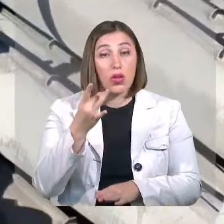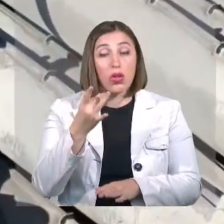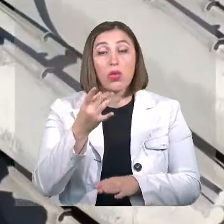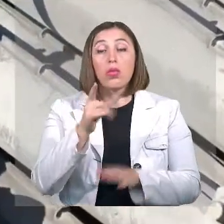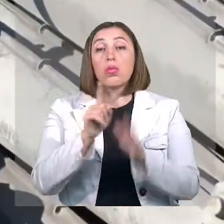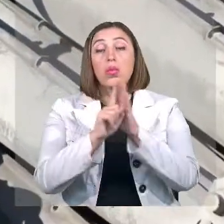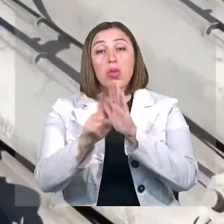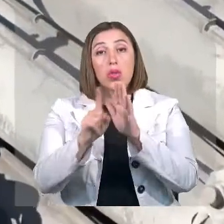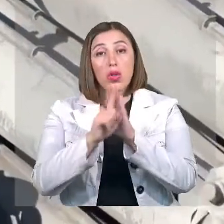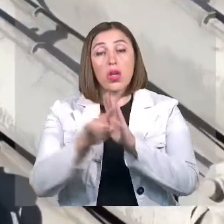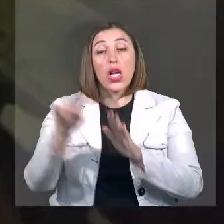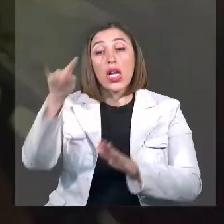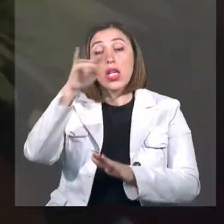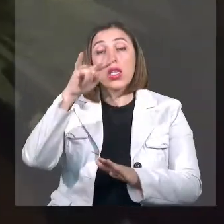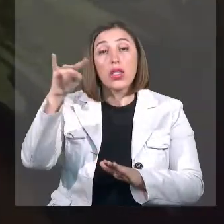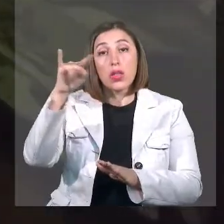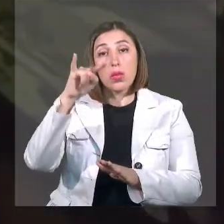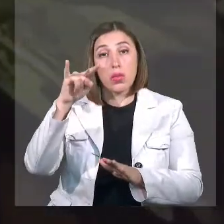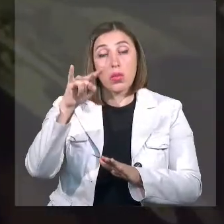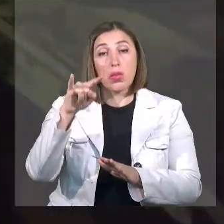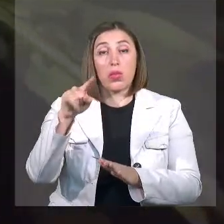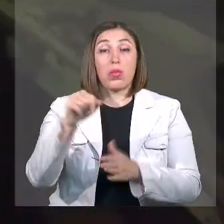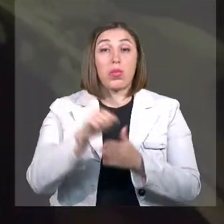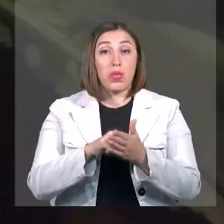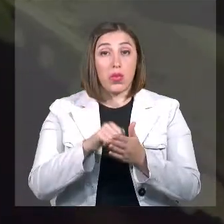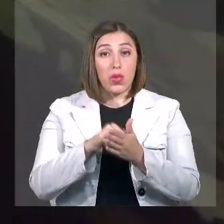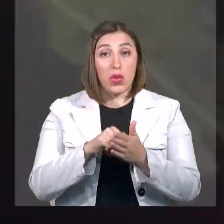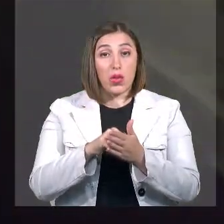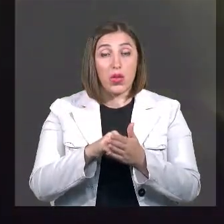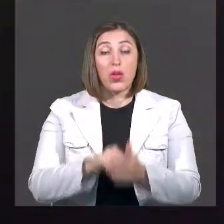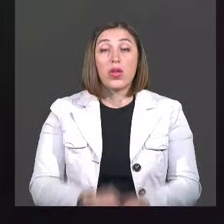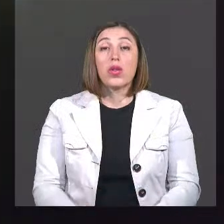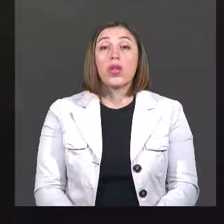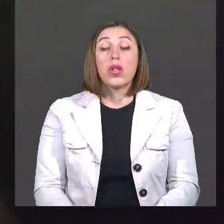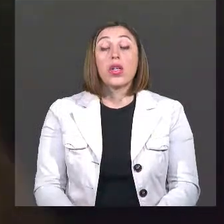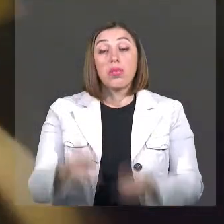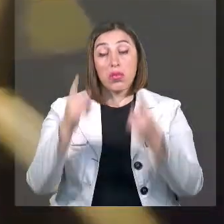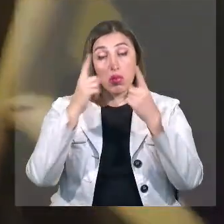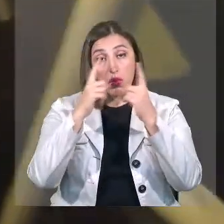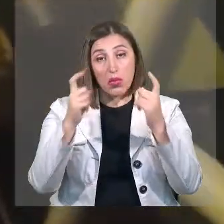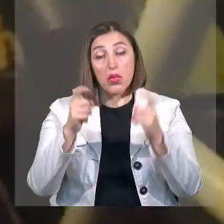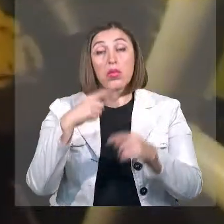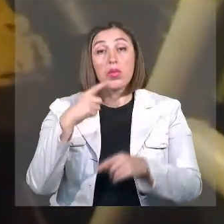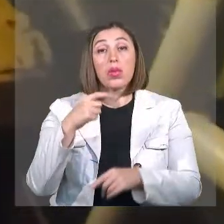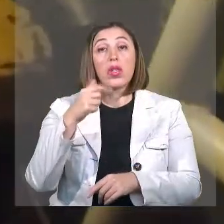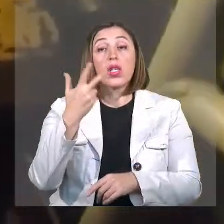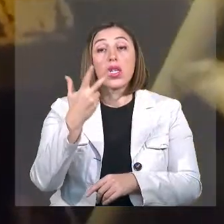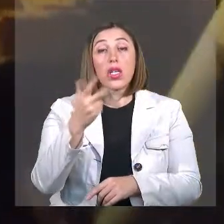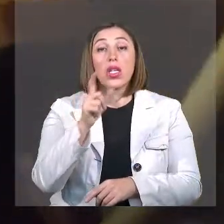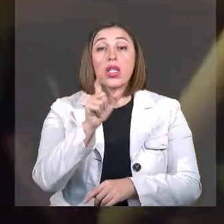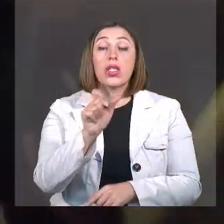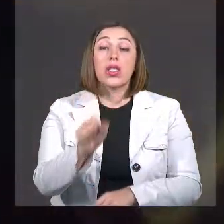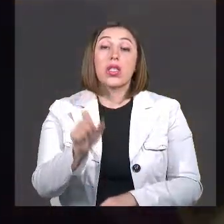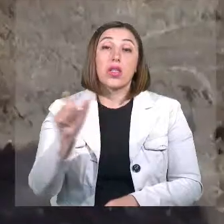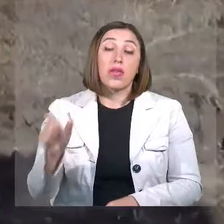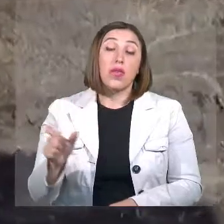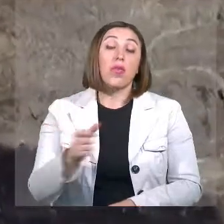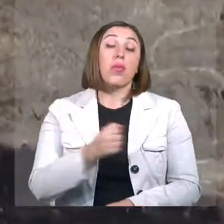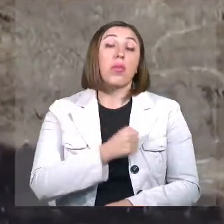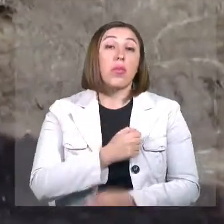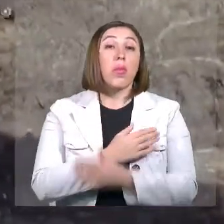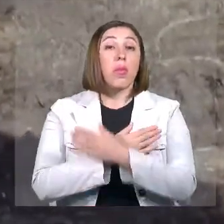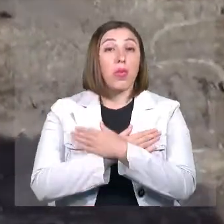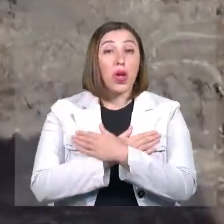հարձակման է ենթարկվել անօթաչու թռչող սարքի միջոցով։ Պաշտոնական հաղորդագրության համաձայն 3 զինվոր է զոհվել, Ուկրաինան դեռ